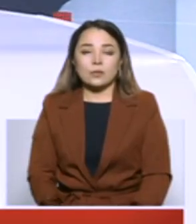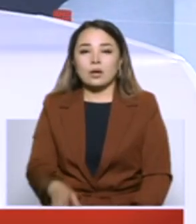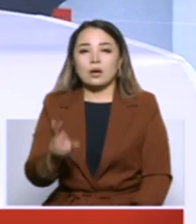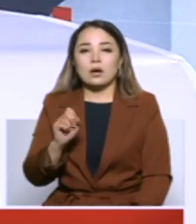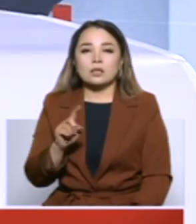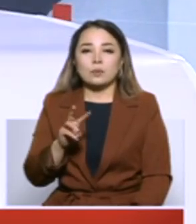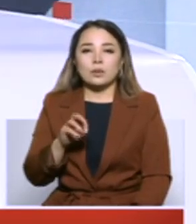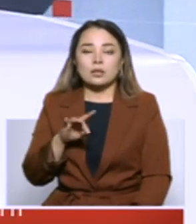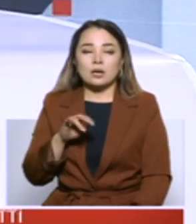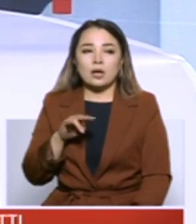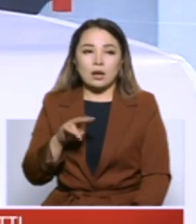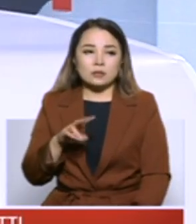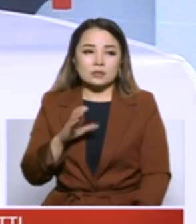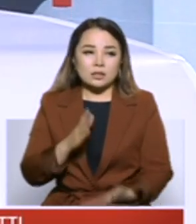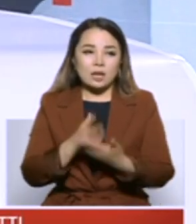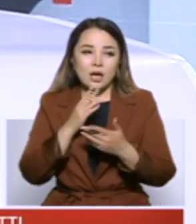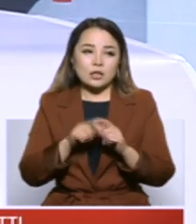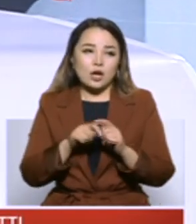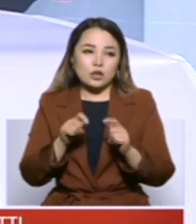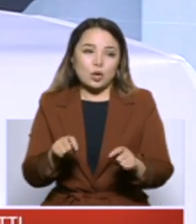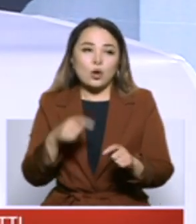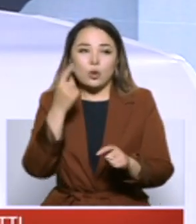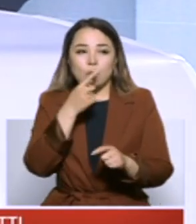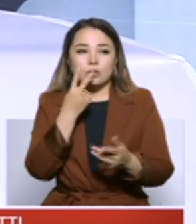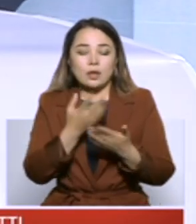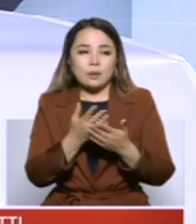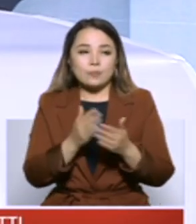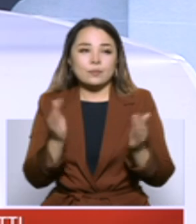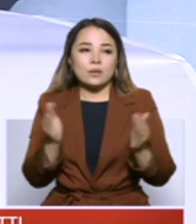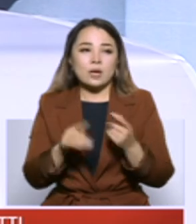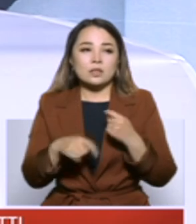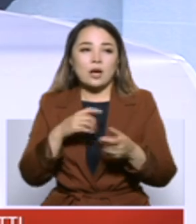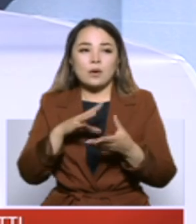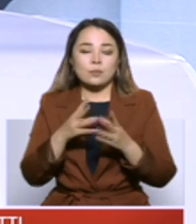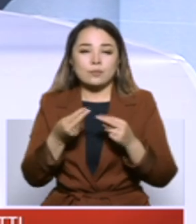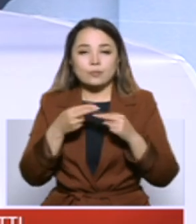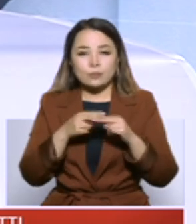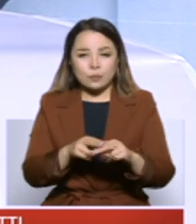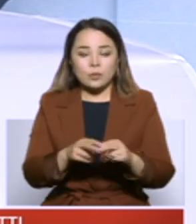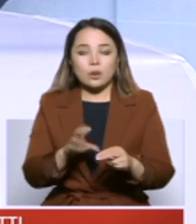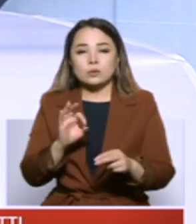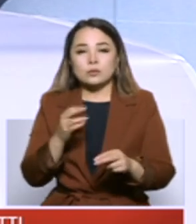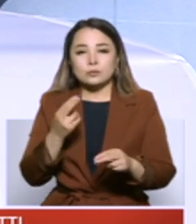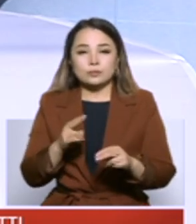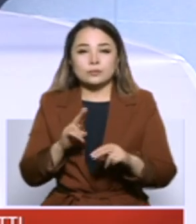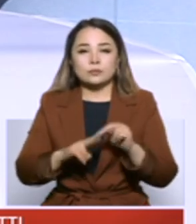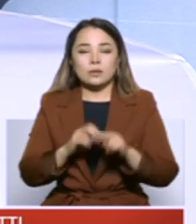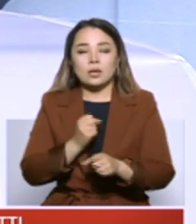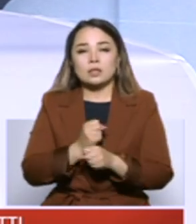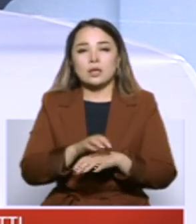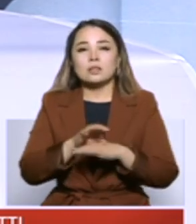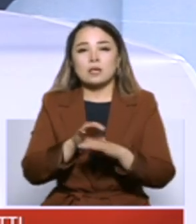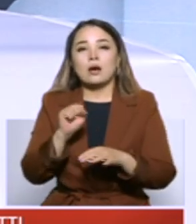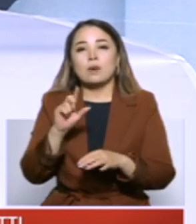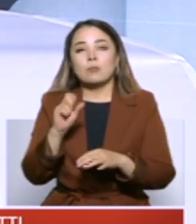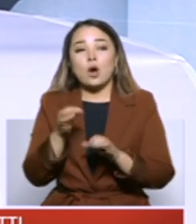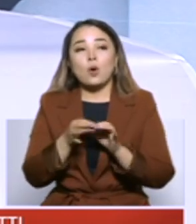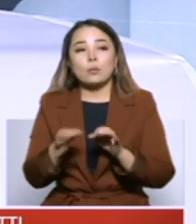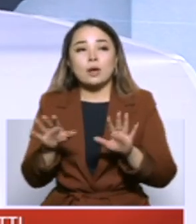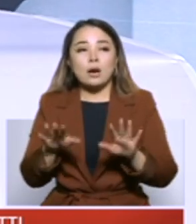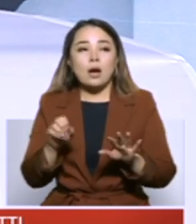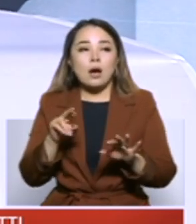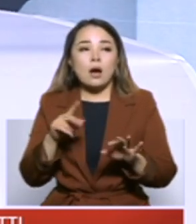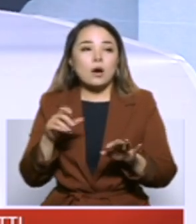Казминералс кәсіпорны кенді ашық үлгіде және азғантай шығынмен игеретін әлеуеті мықты мыс өндіруші компания. Абай облысы